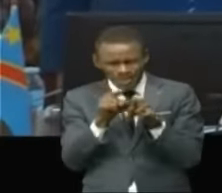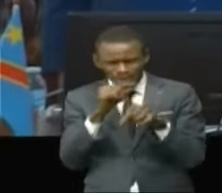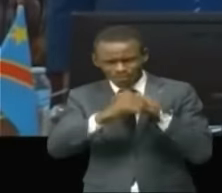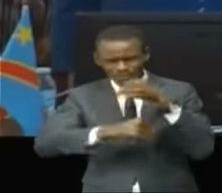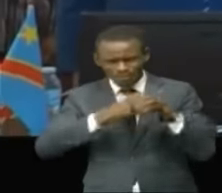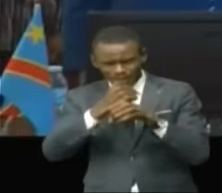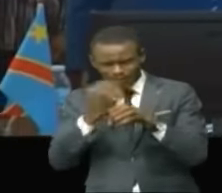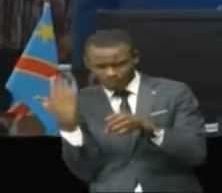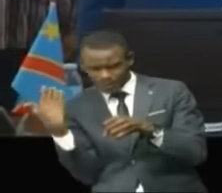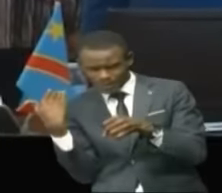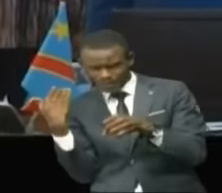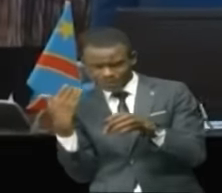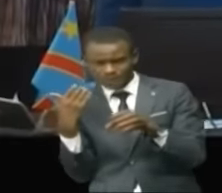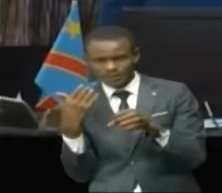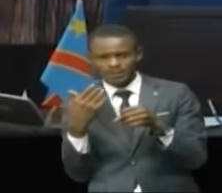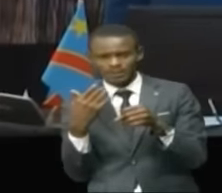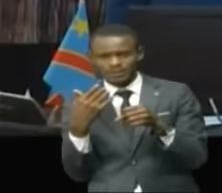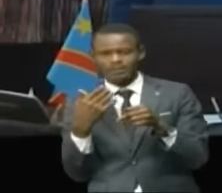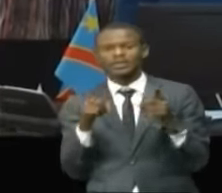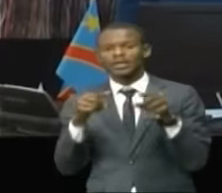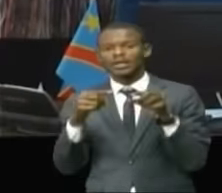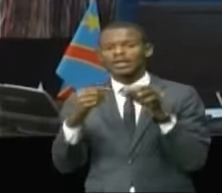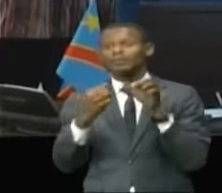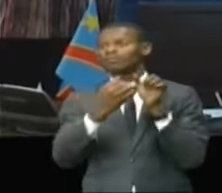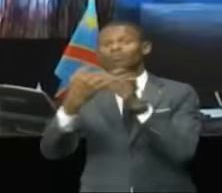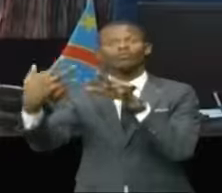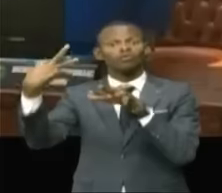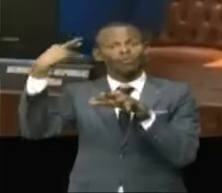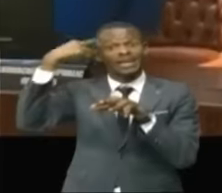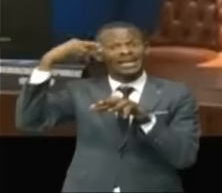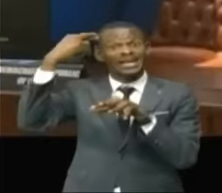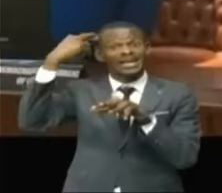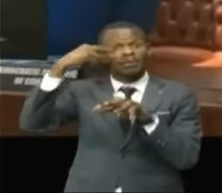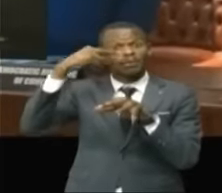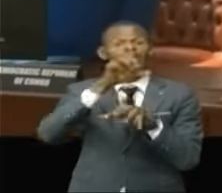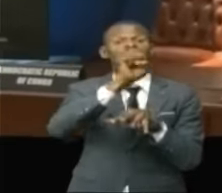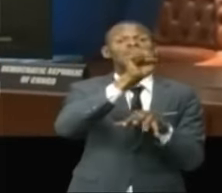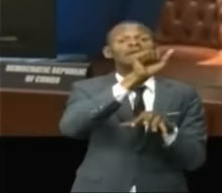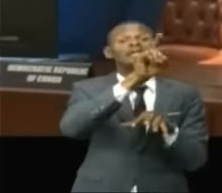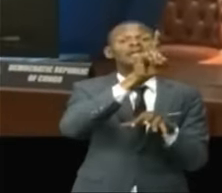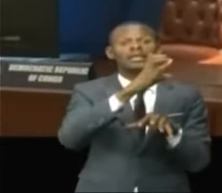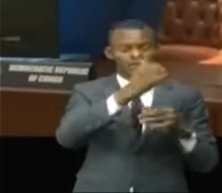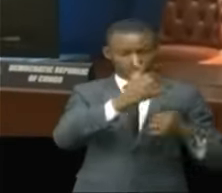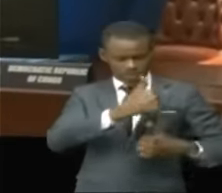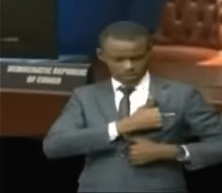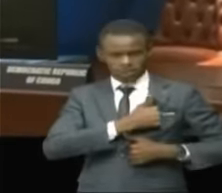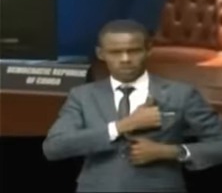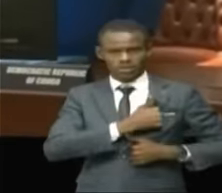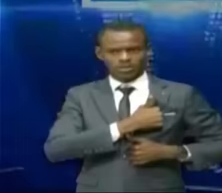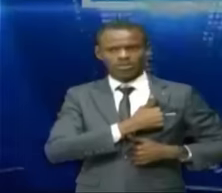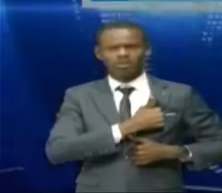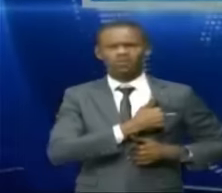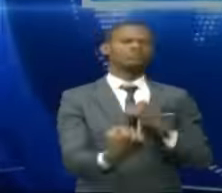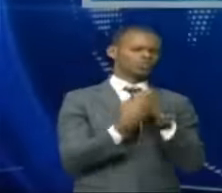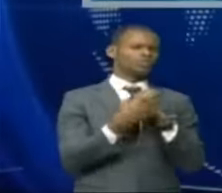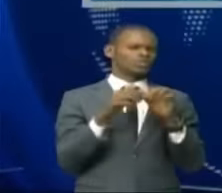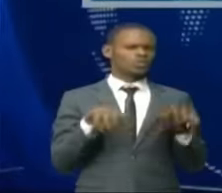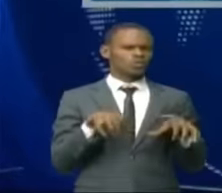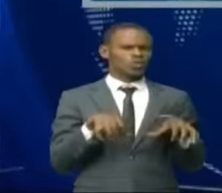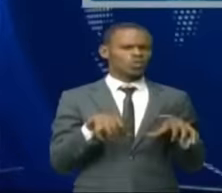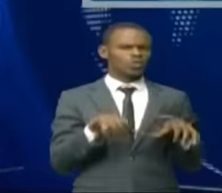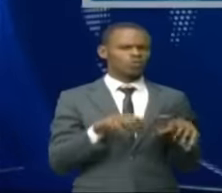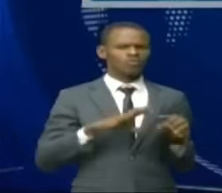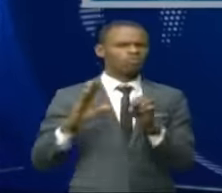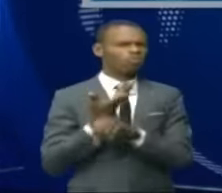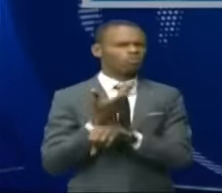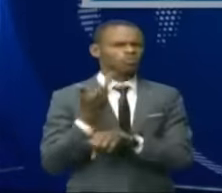à combattre les rebelles que mettent en mal la paix dans la partie est de la RDC. Retenez